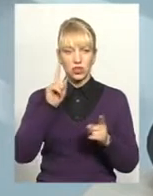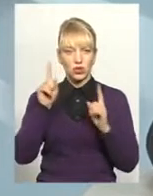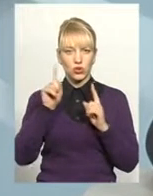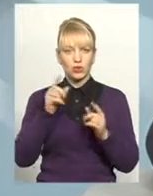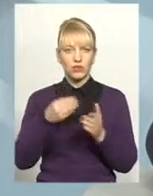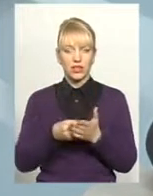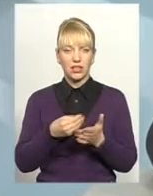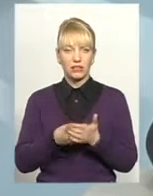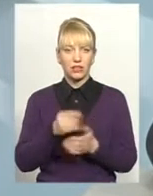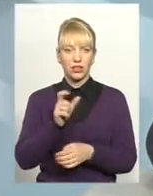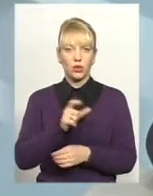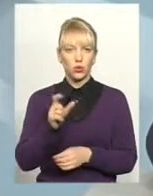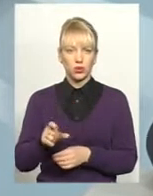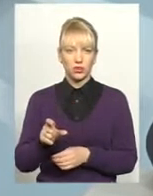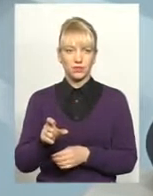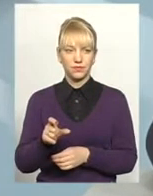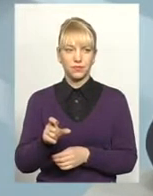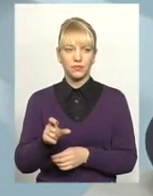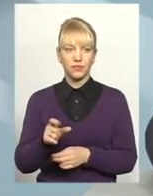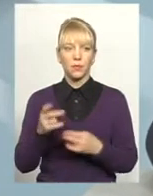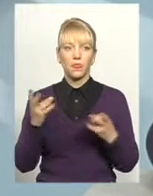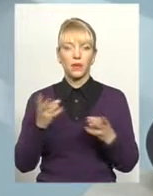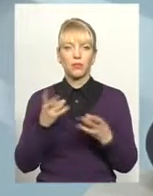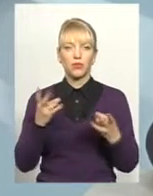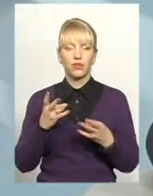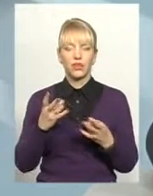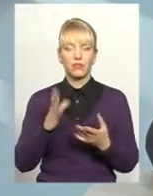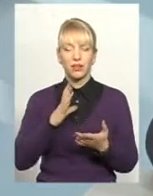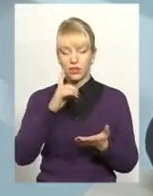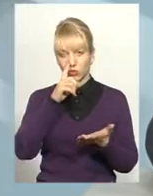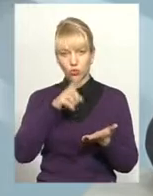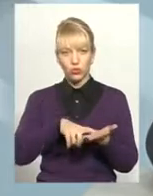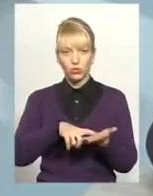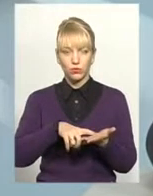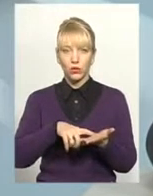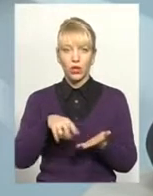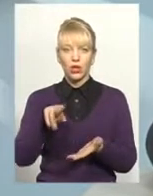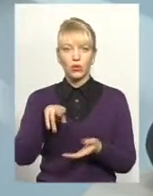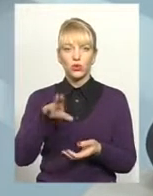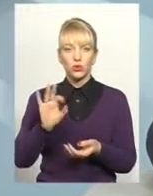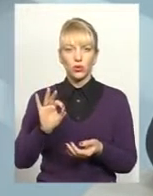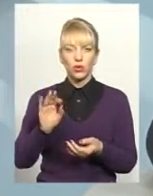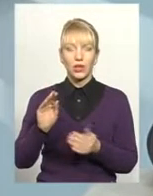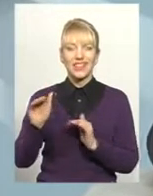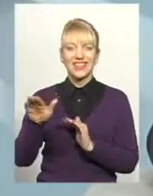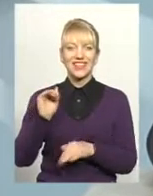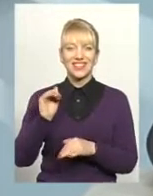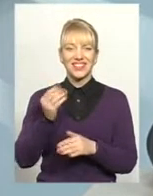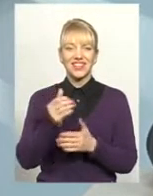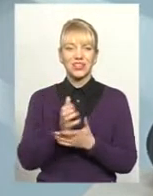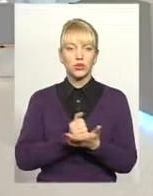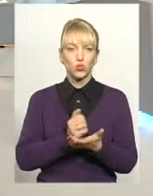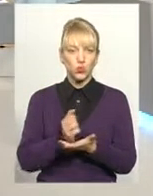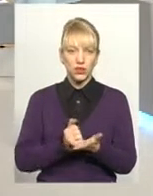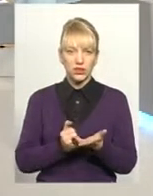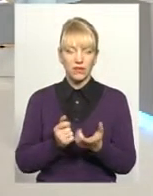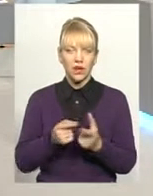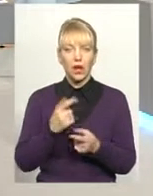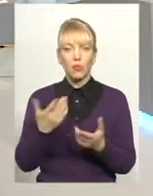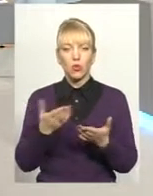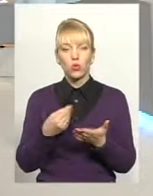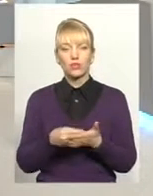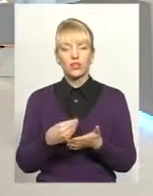Значить, люди повинні мати доступ до кредитних ресурсів або до якогось